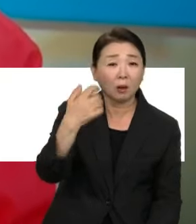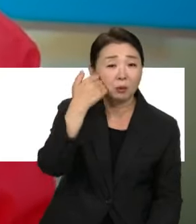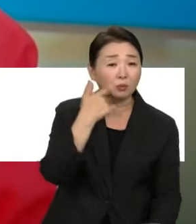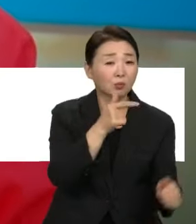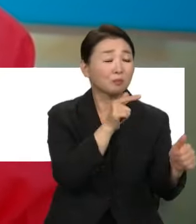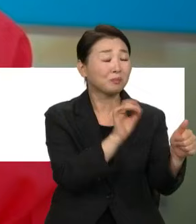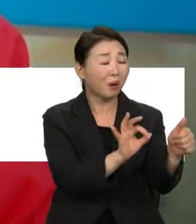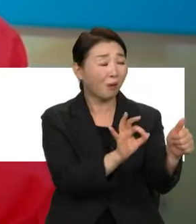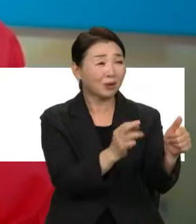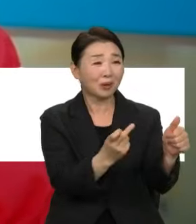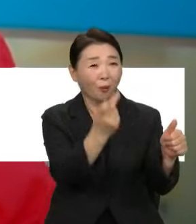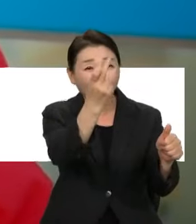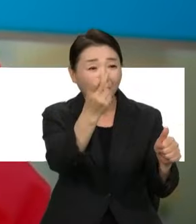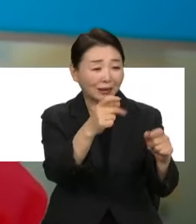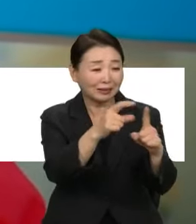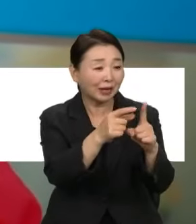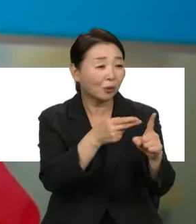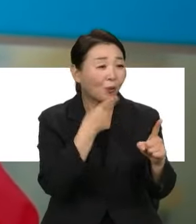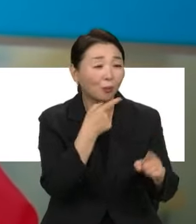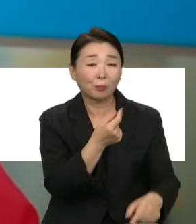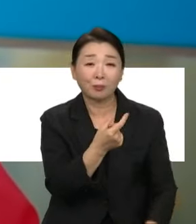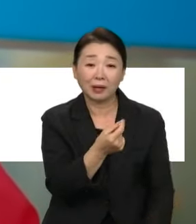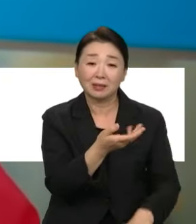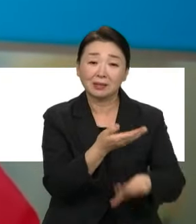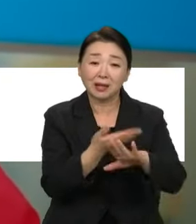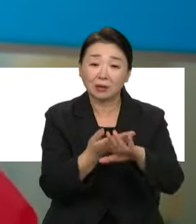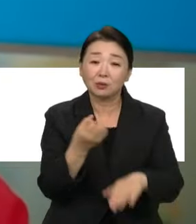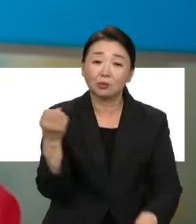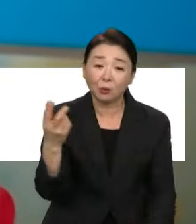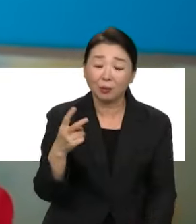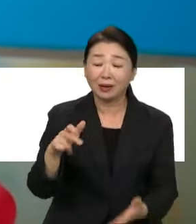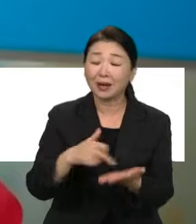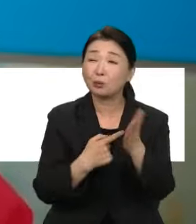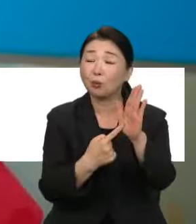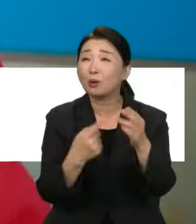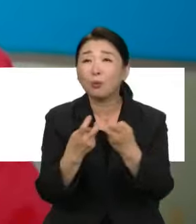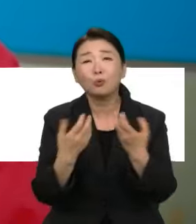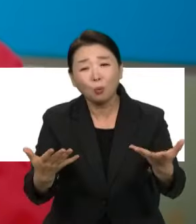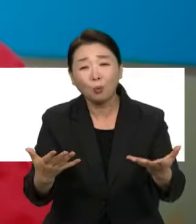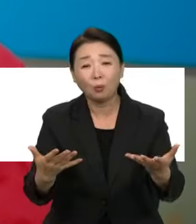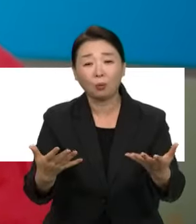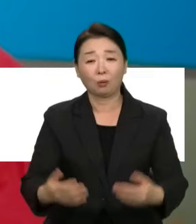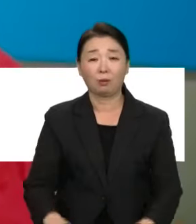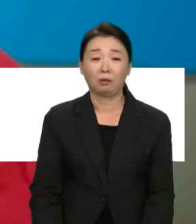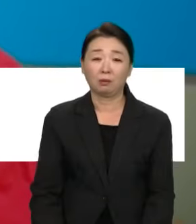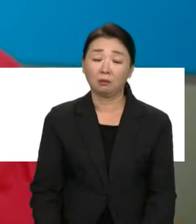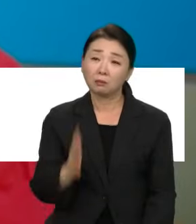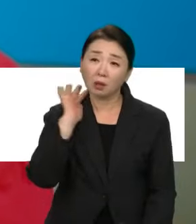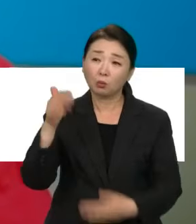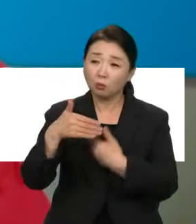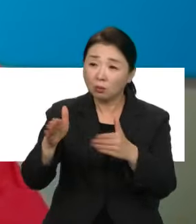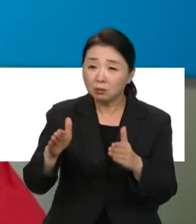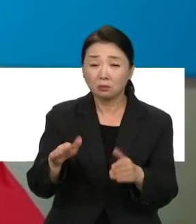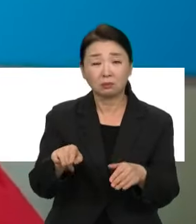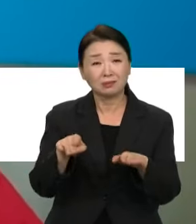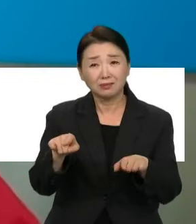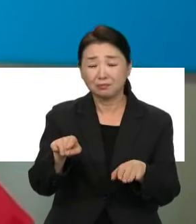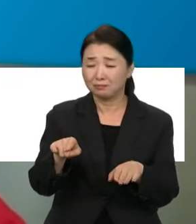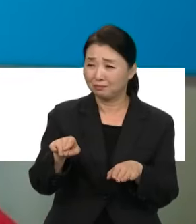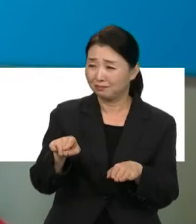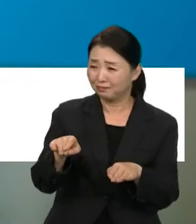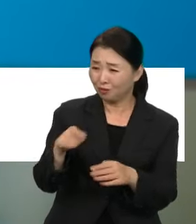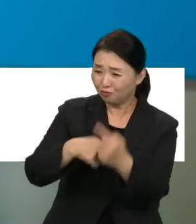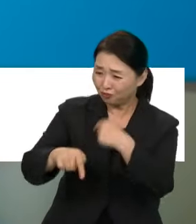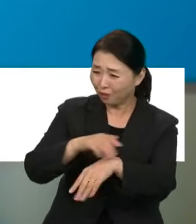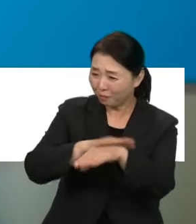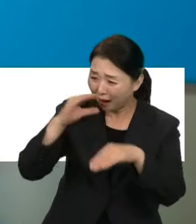이제는 오빠란 단어가 안 나온 내용으로 다른 또 카톡을 공개하면 어떻게 대응할 겁니까? 지금 대통령실이 제대로 정상적으로 작동하고 있는지